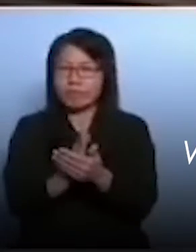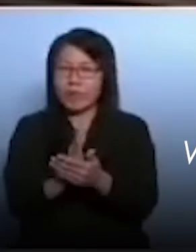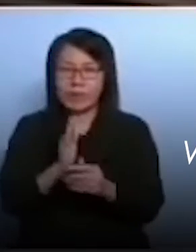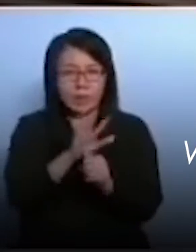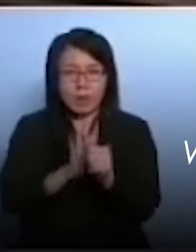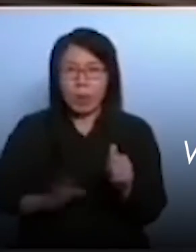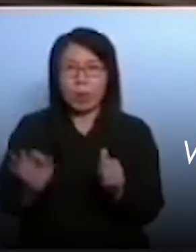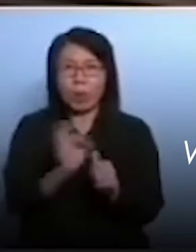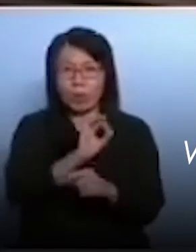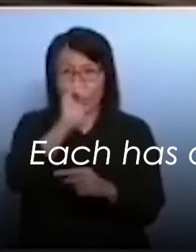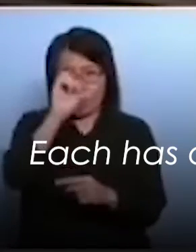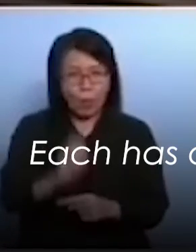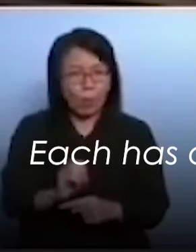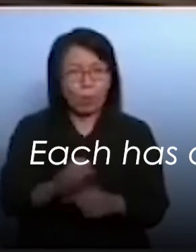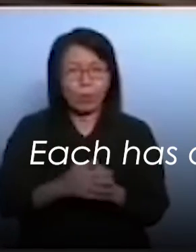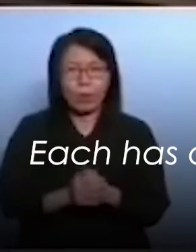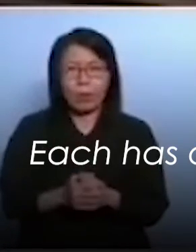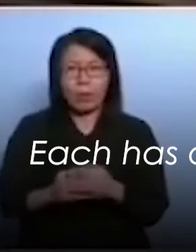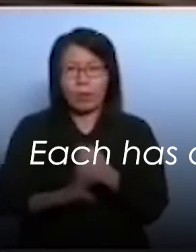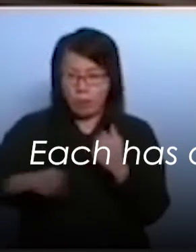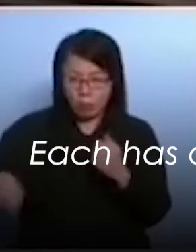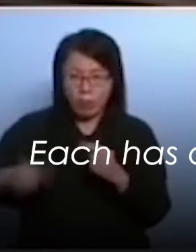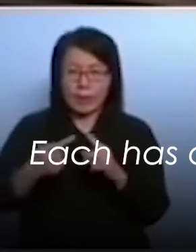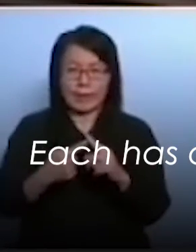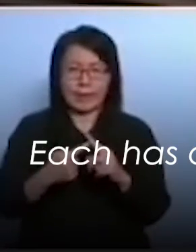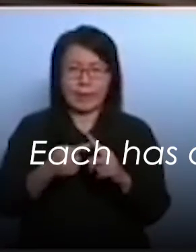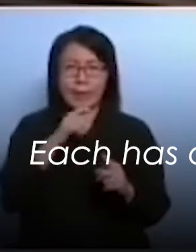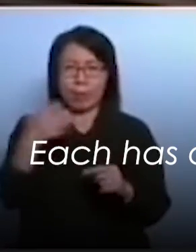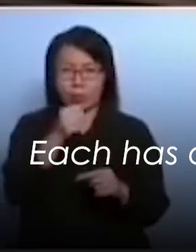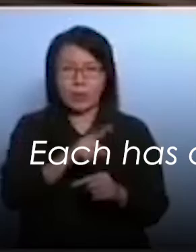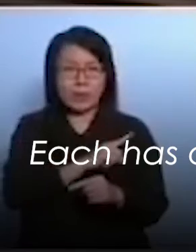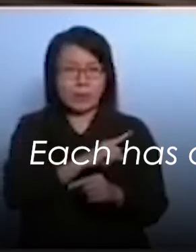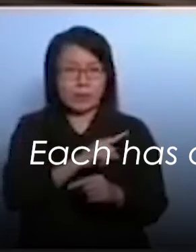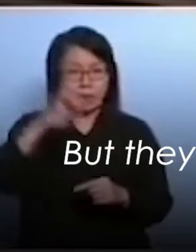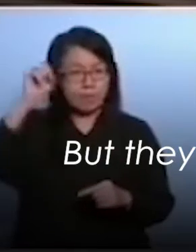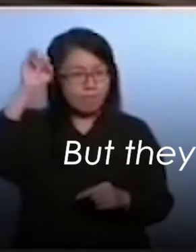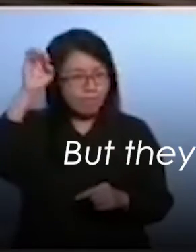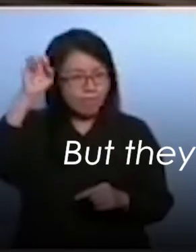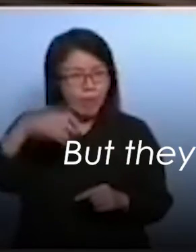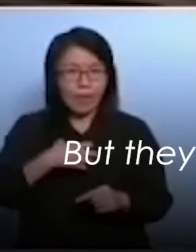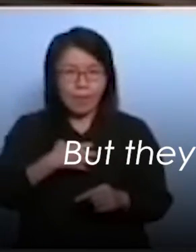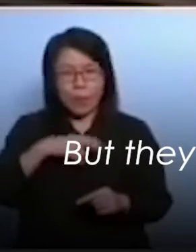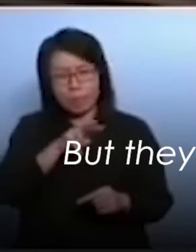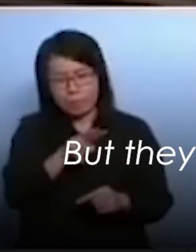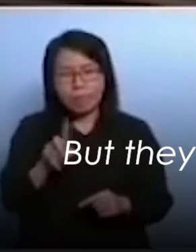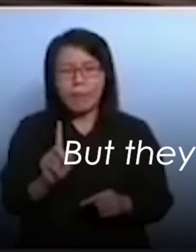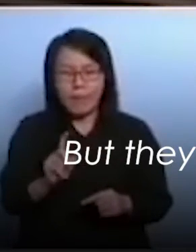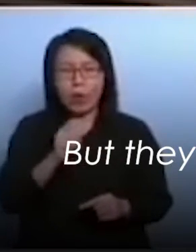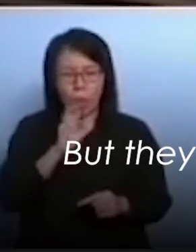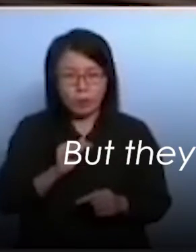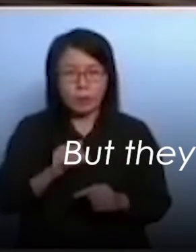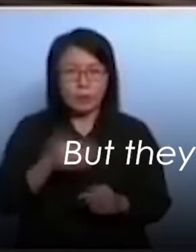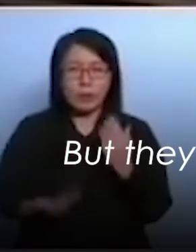當然知道法官都係人，佢係有權持有自己嘅一啲政治嘅睇法，但係佢係唔應